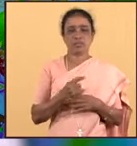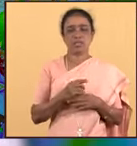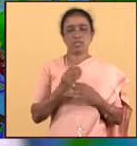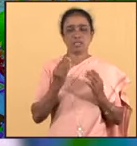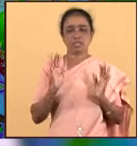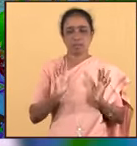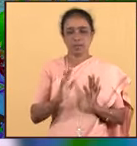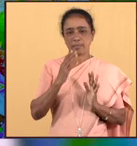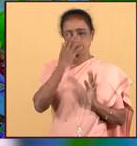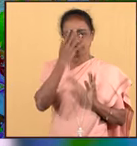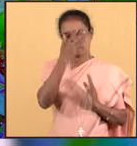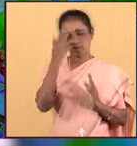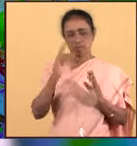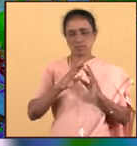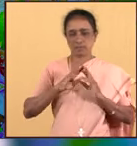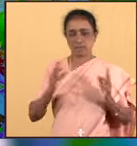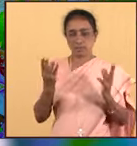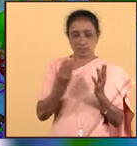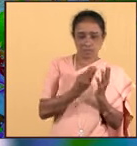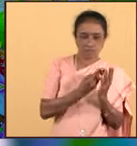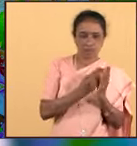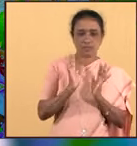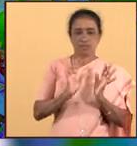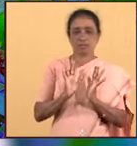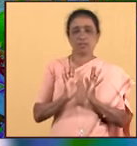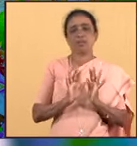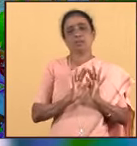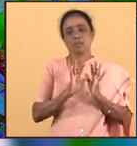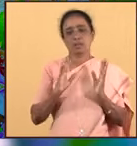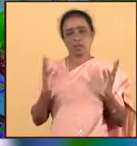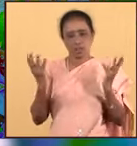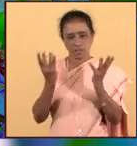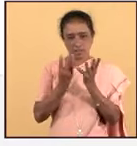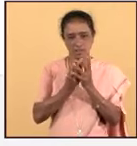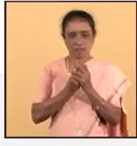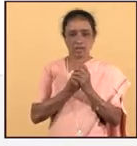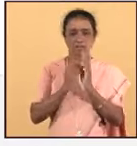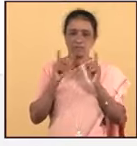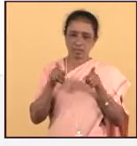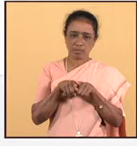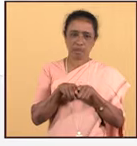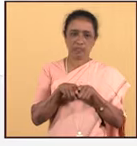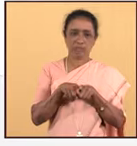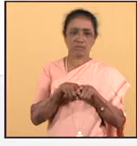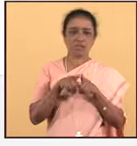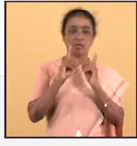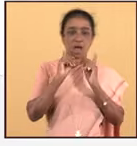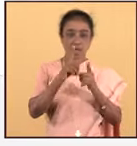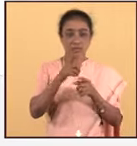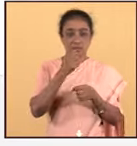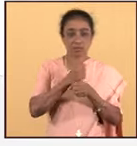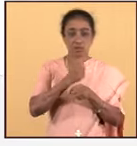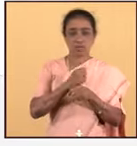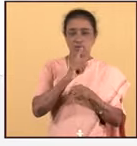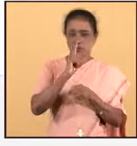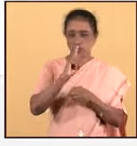என்ன? சமய சார்பற்ற, சமய சார்பின்மை. அப்போ சமய சார்பின்னா என்னது? அரசாங்கத்துக்கு ஒரு